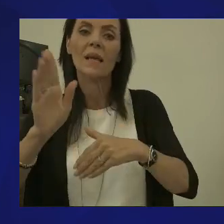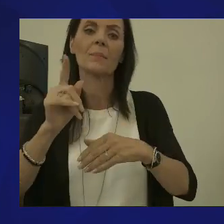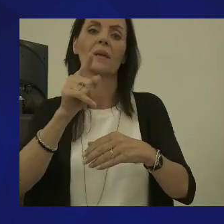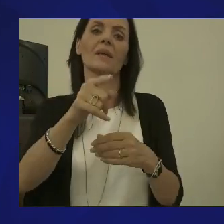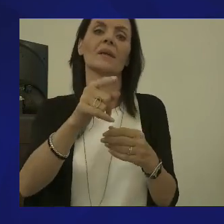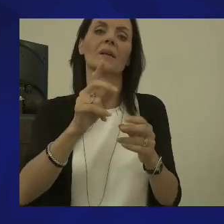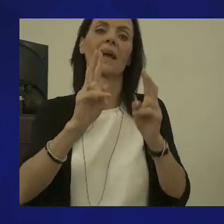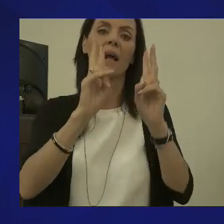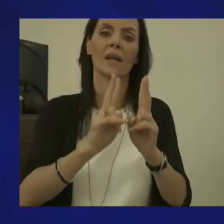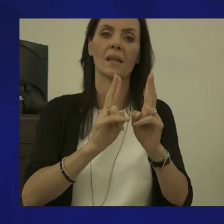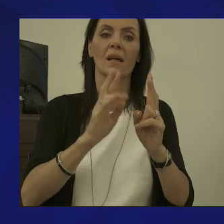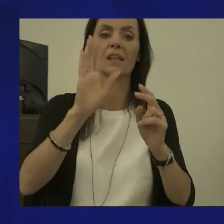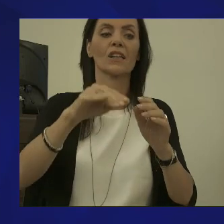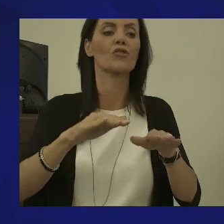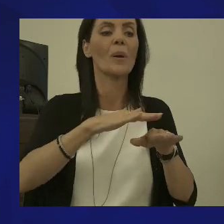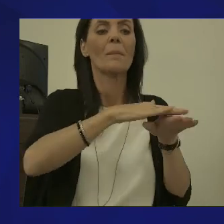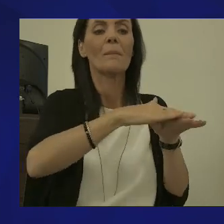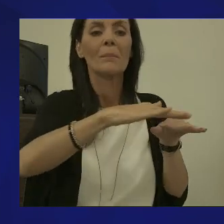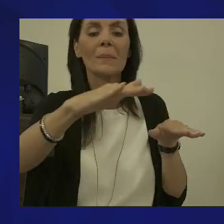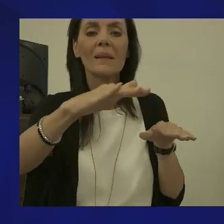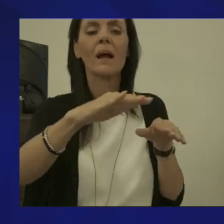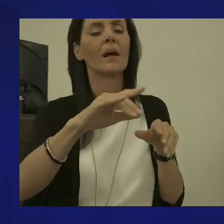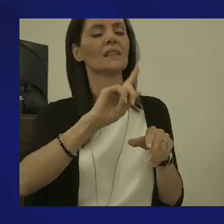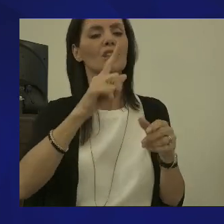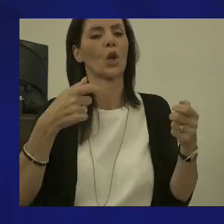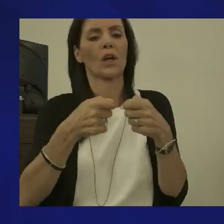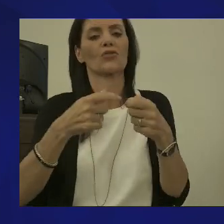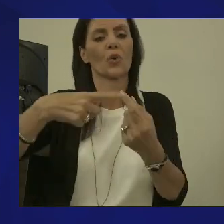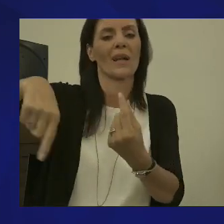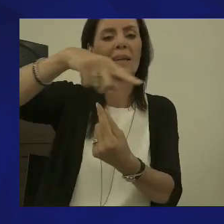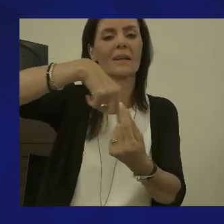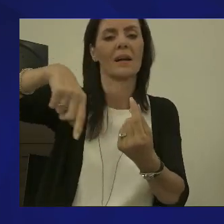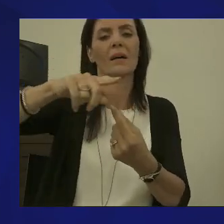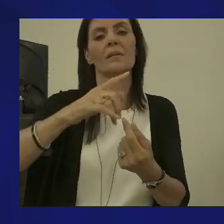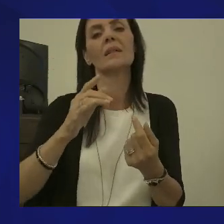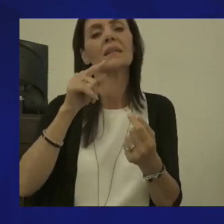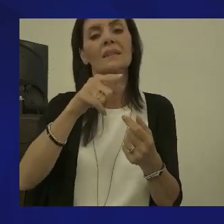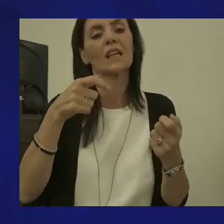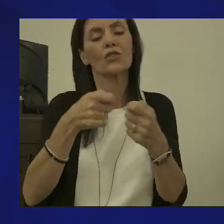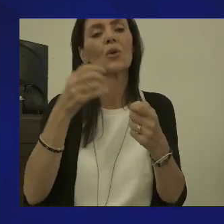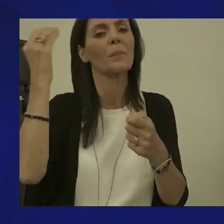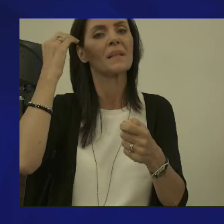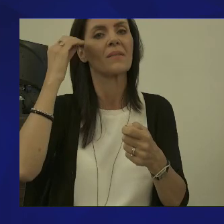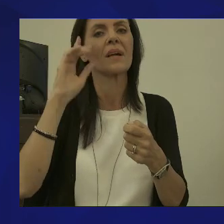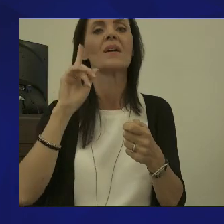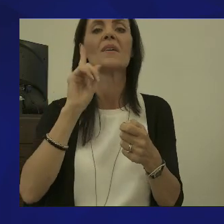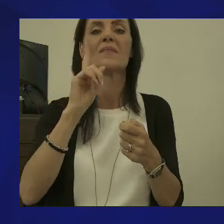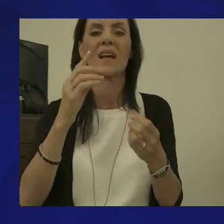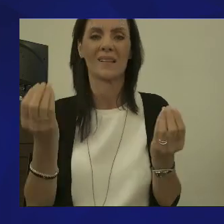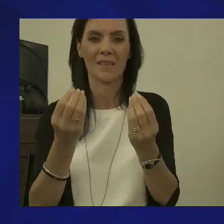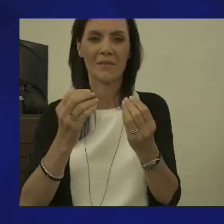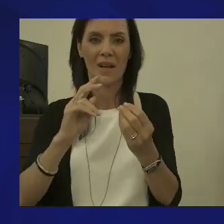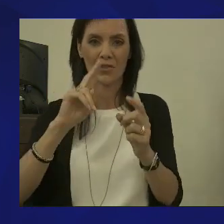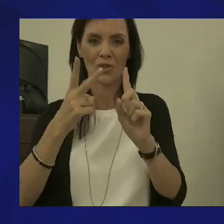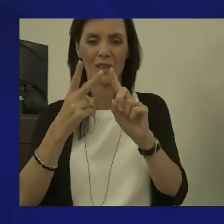את זה, אבל צריך לעשות את הכניסה כמו שצריך להתחשב בזה. זה לא קשור לכיכר, זה קשור לזה שאני מציע איתה. זה דבר אחד. דבר שני על העצים,